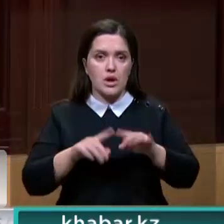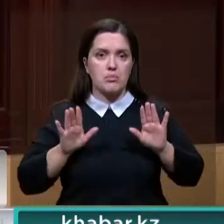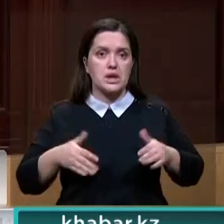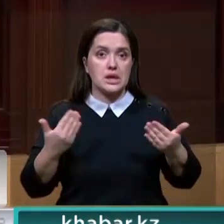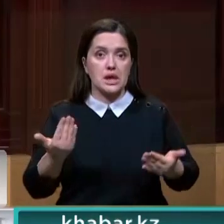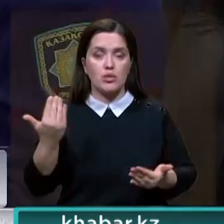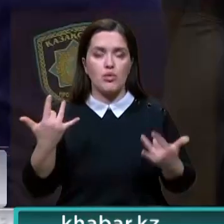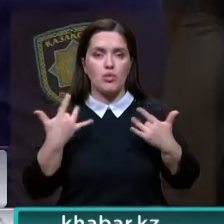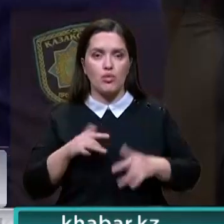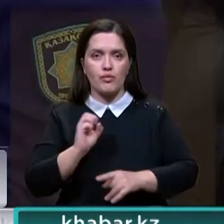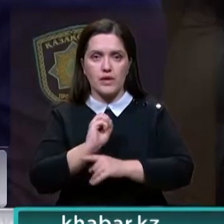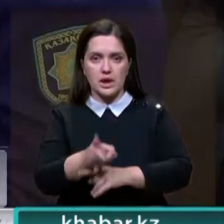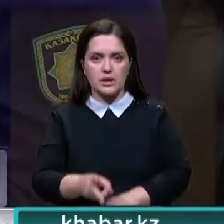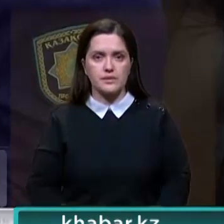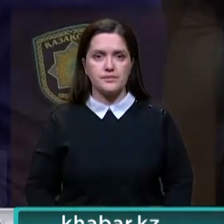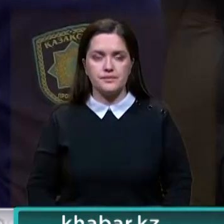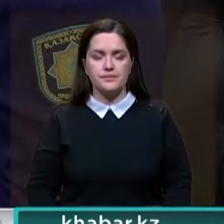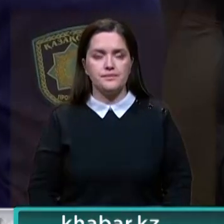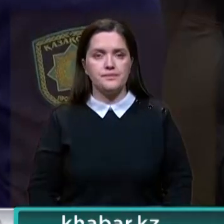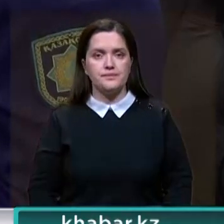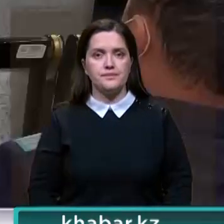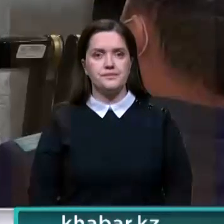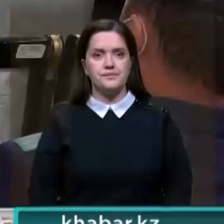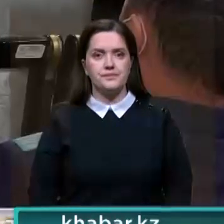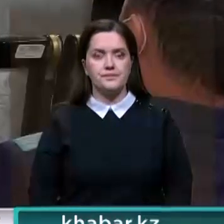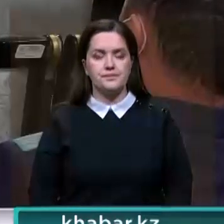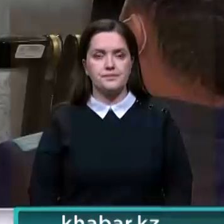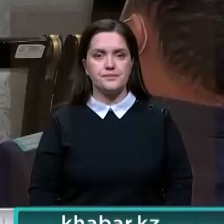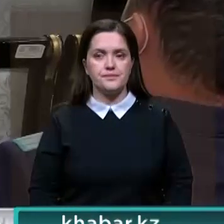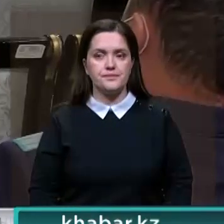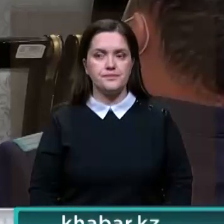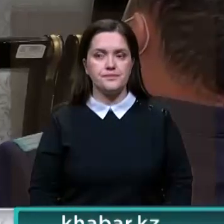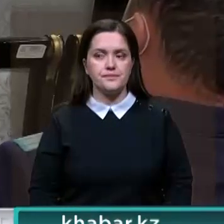увольнять. Роза Сатканова, Балат Жарылгасов, Эльдар Аюпов. Итоги дня. Западно-Казахстанская область.